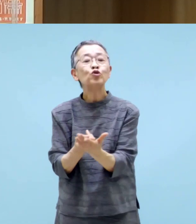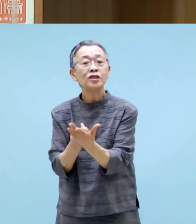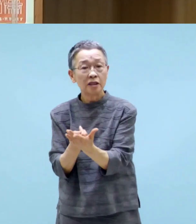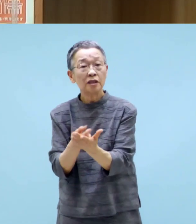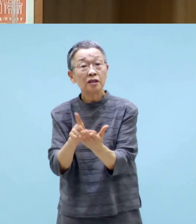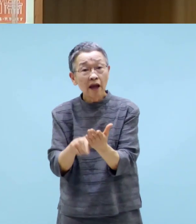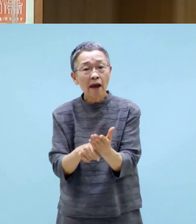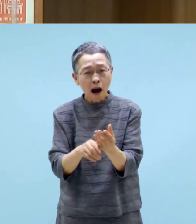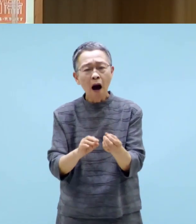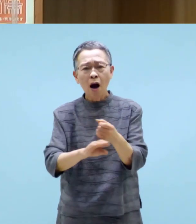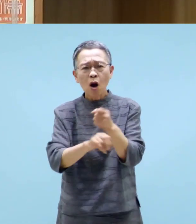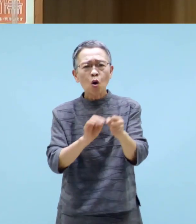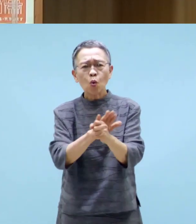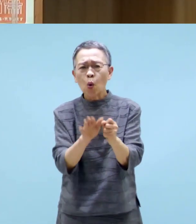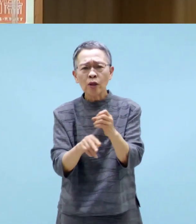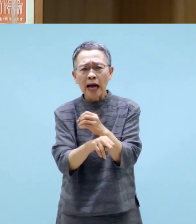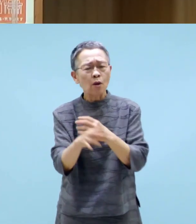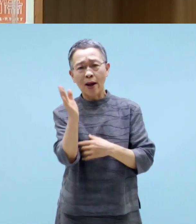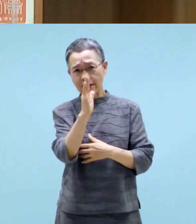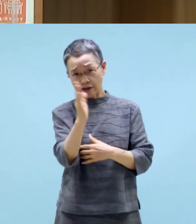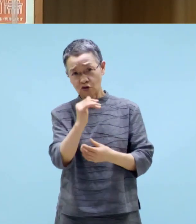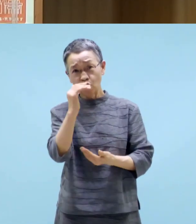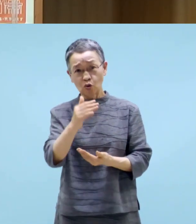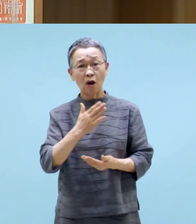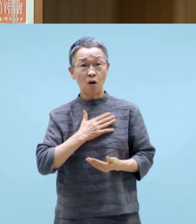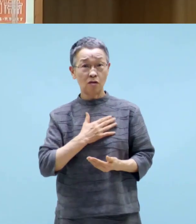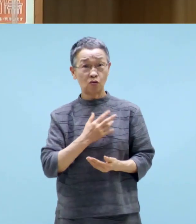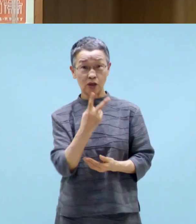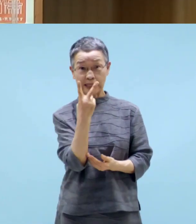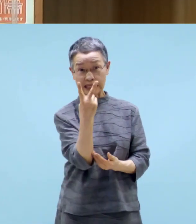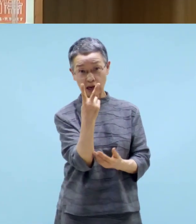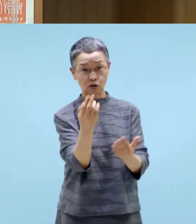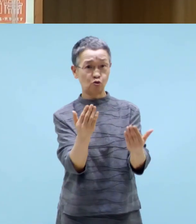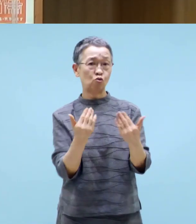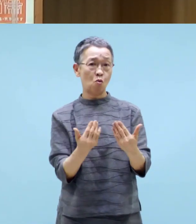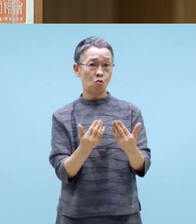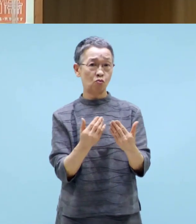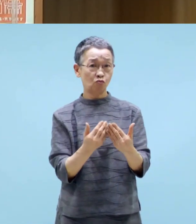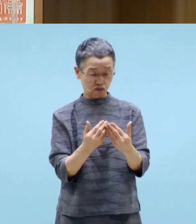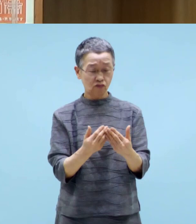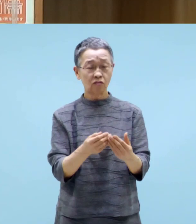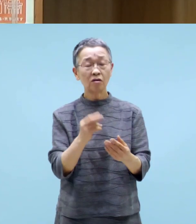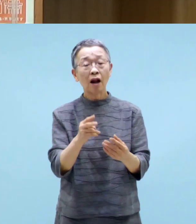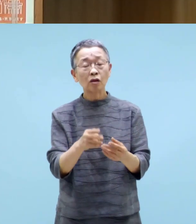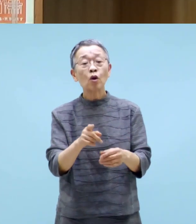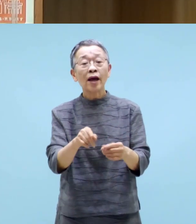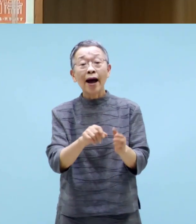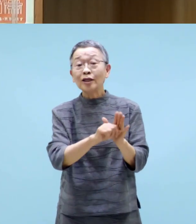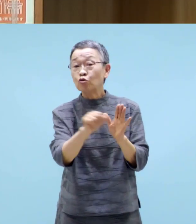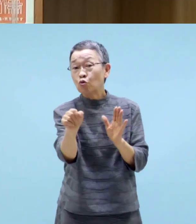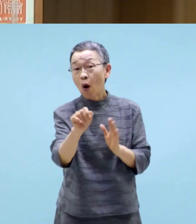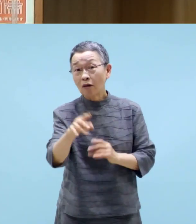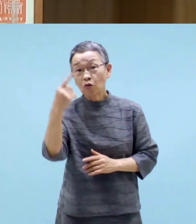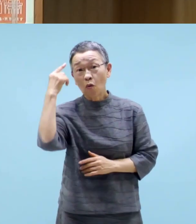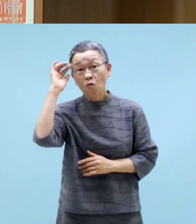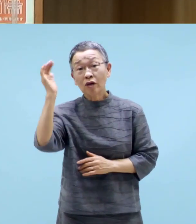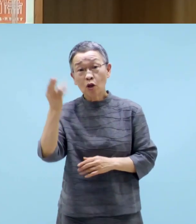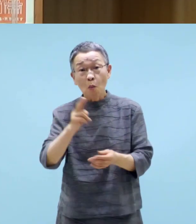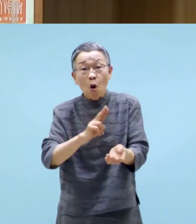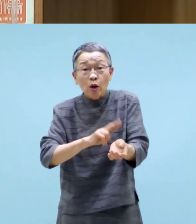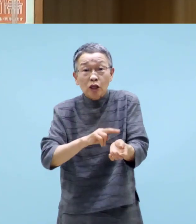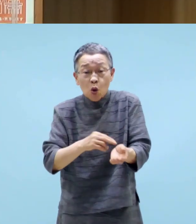然やればですね、隔離期間長いですから、まあ、当然有効なんですが、でも医療提供体制